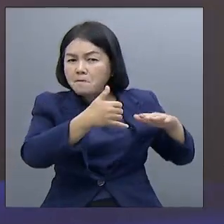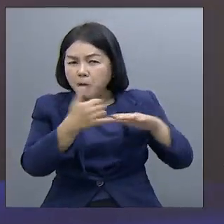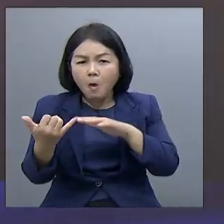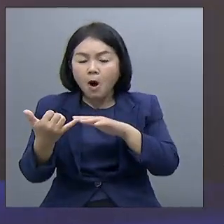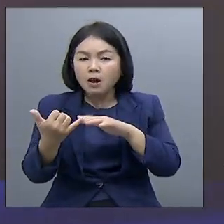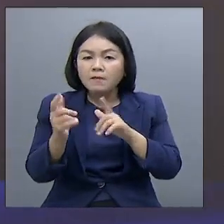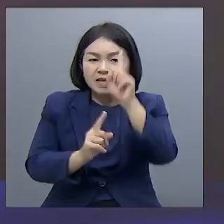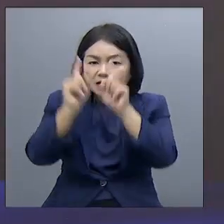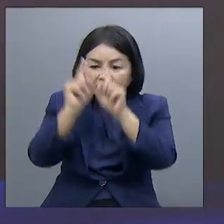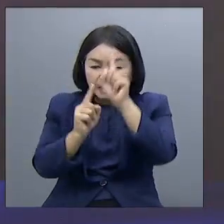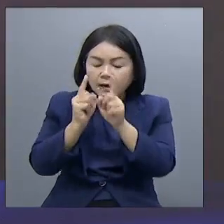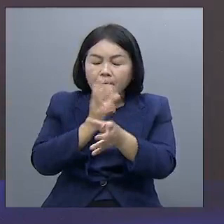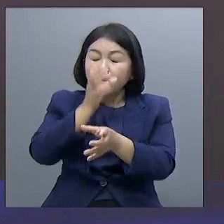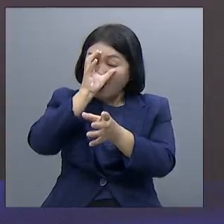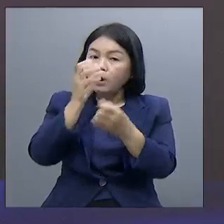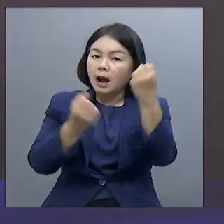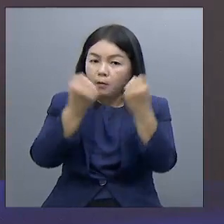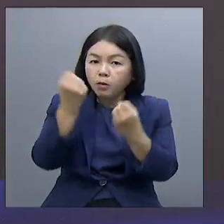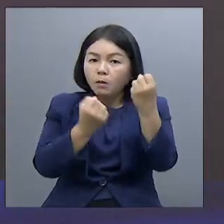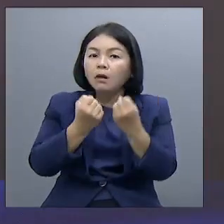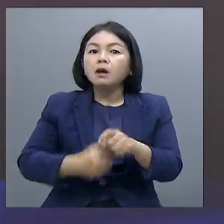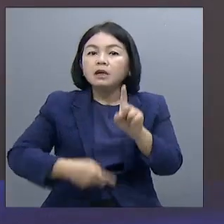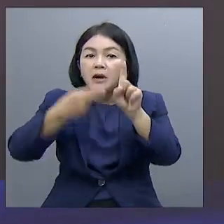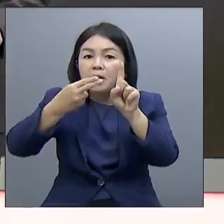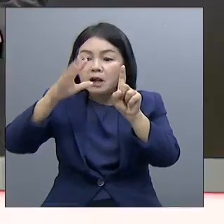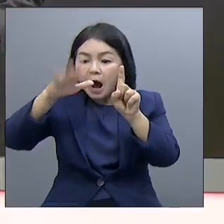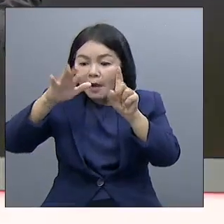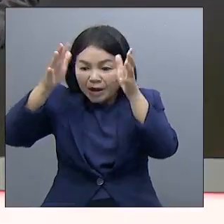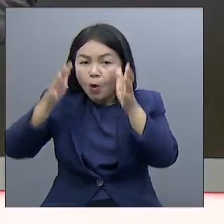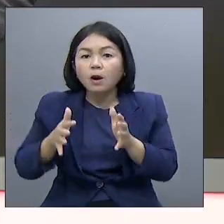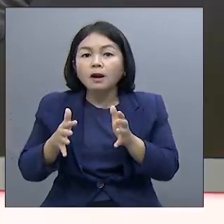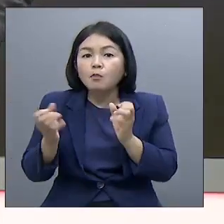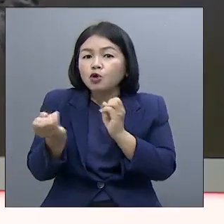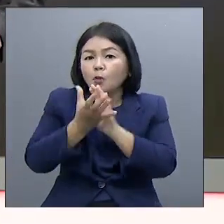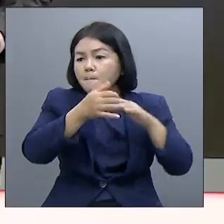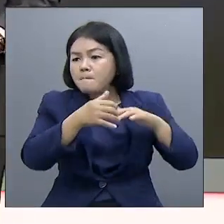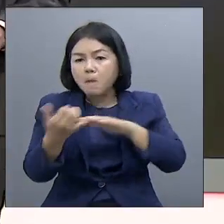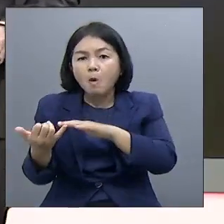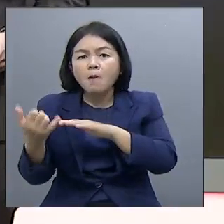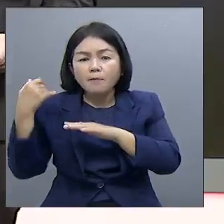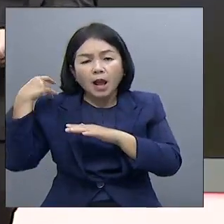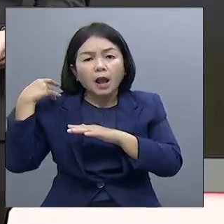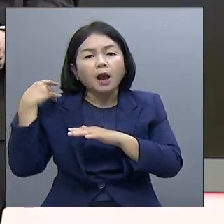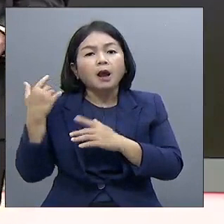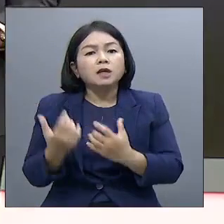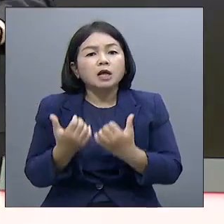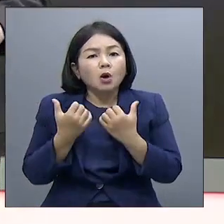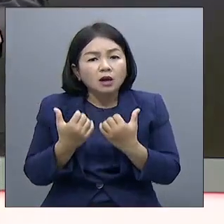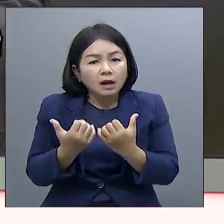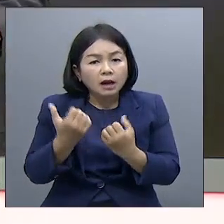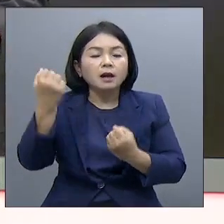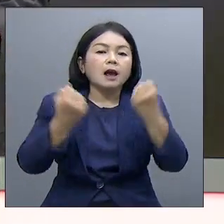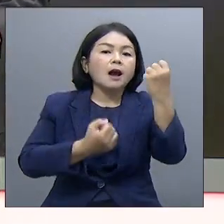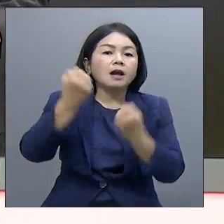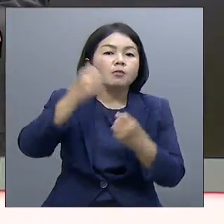ที่จำแนกเกิดจากเมาแล้วขับถึง 15,000 คนเลยทีเดียวแน่นอนครับว่าแม้อุบัติเหตุที่เกิด